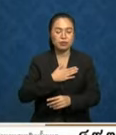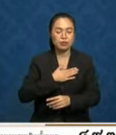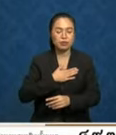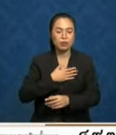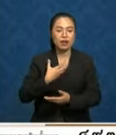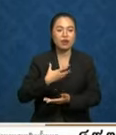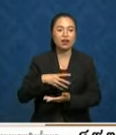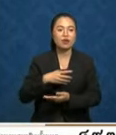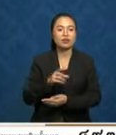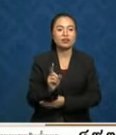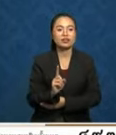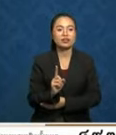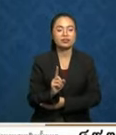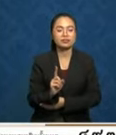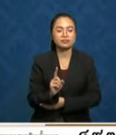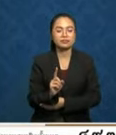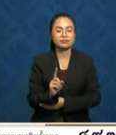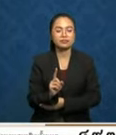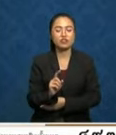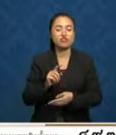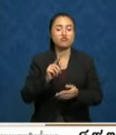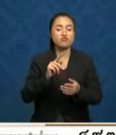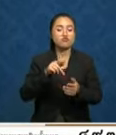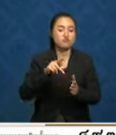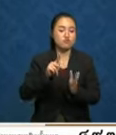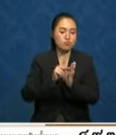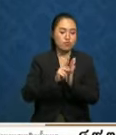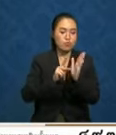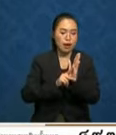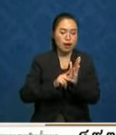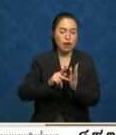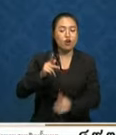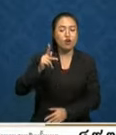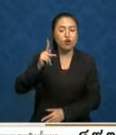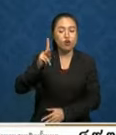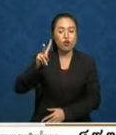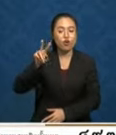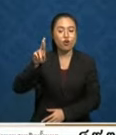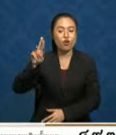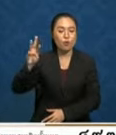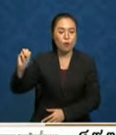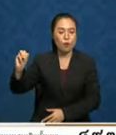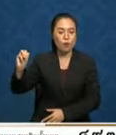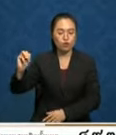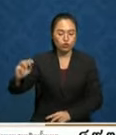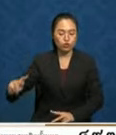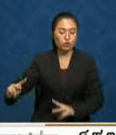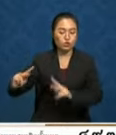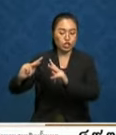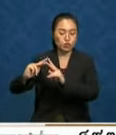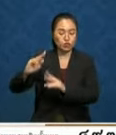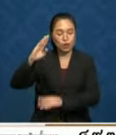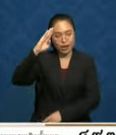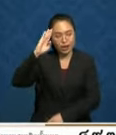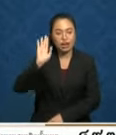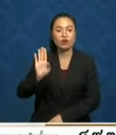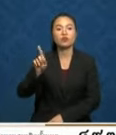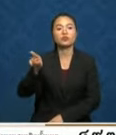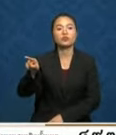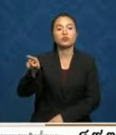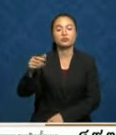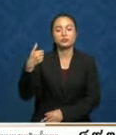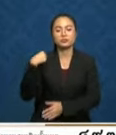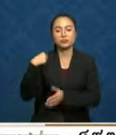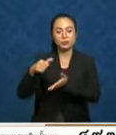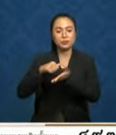นี้ก็คือว่าร่างกฎหมายของครม.ซึ่งมีต้นทางมาจากกระทรวงกลาโหมเนี่ยมีการแก้ไ